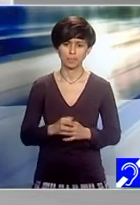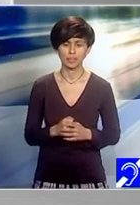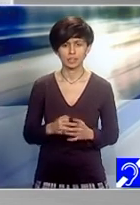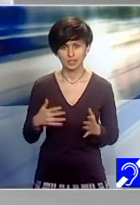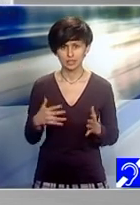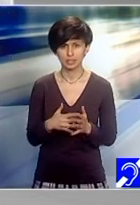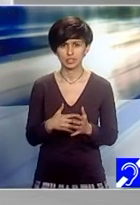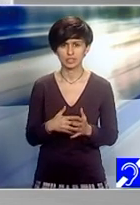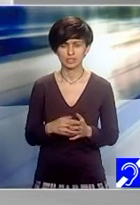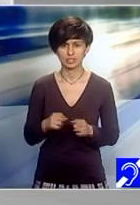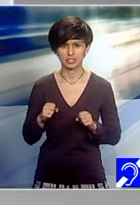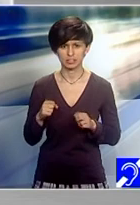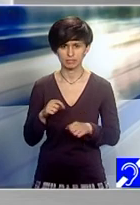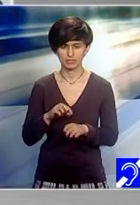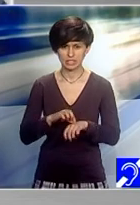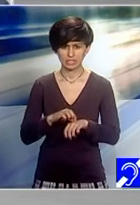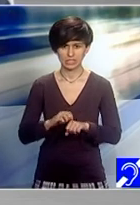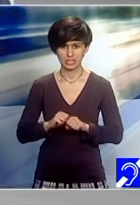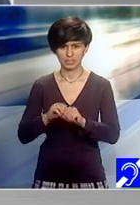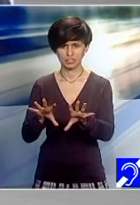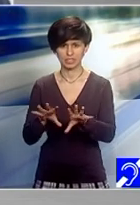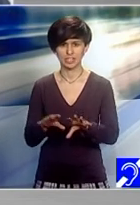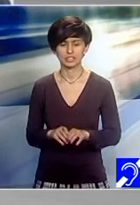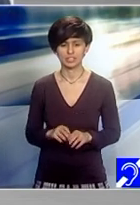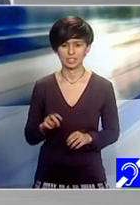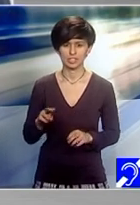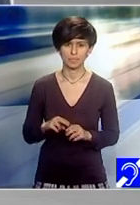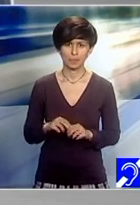în colectivitatea aceasta, în vederea